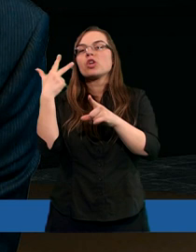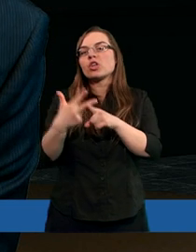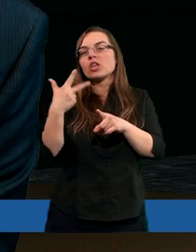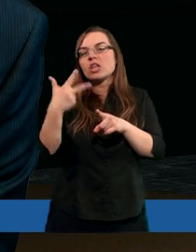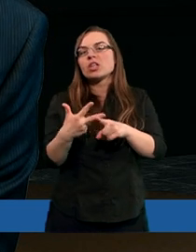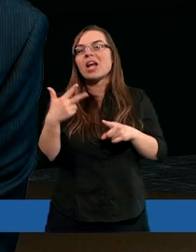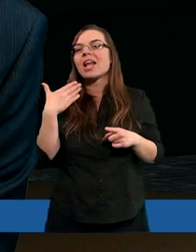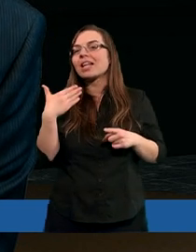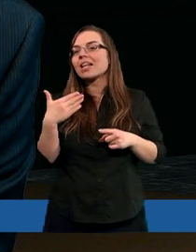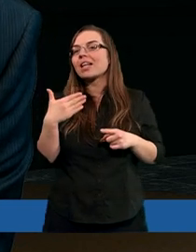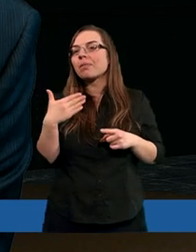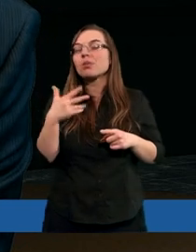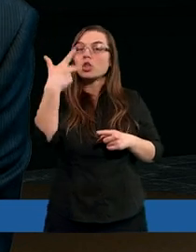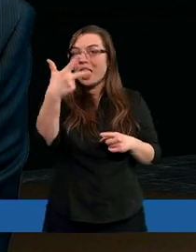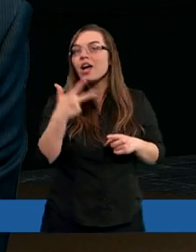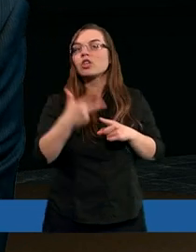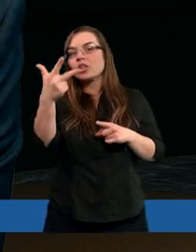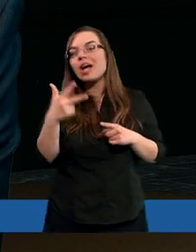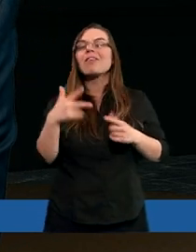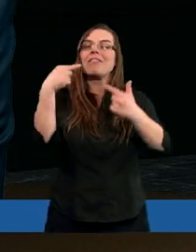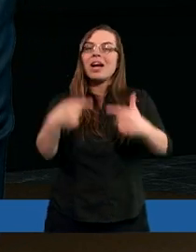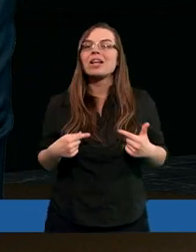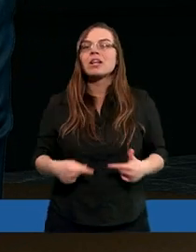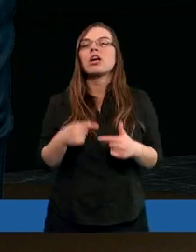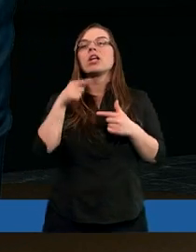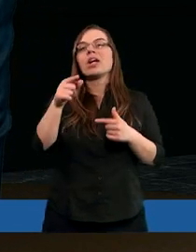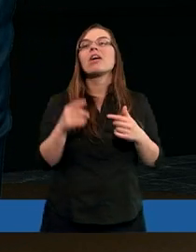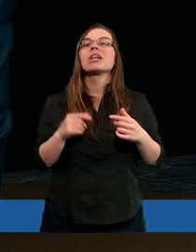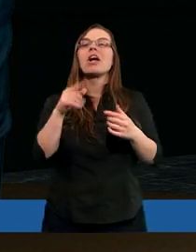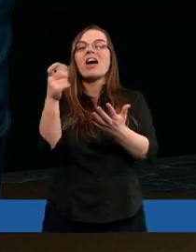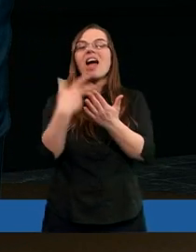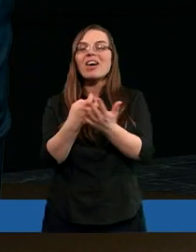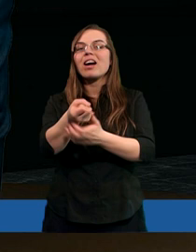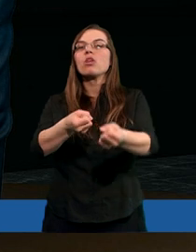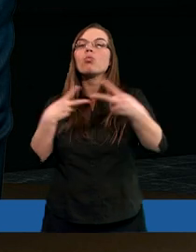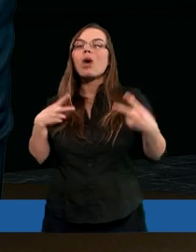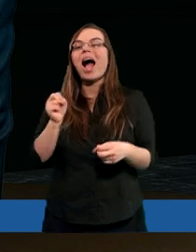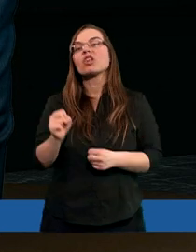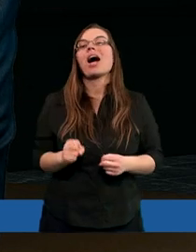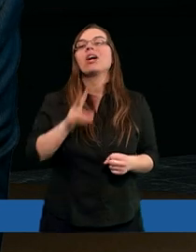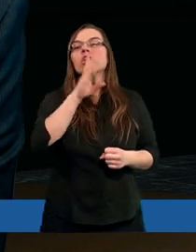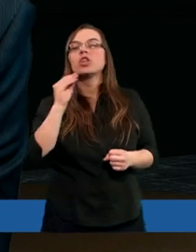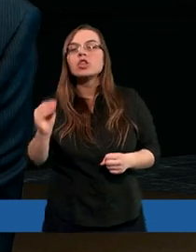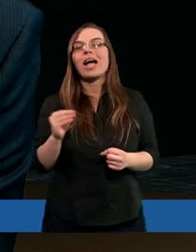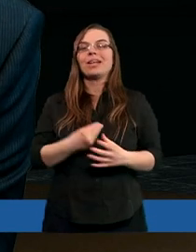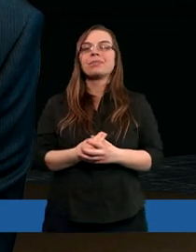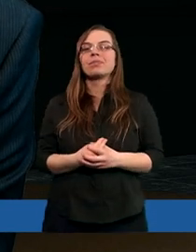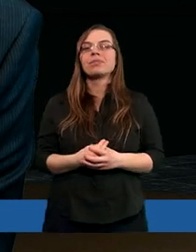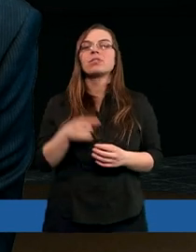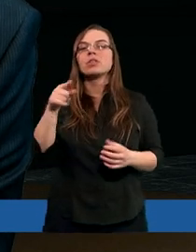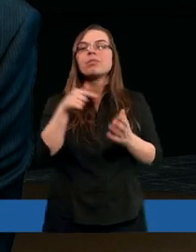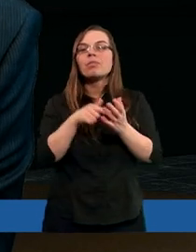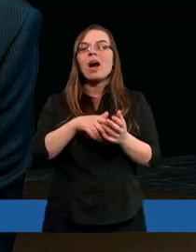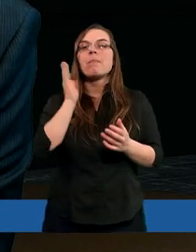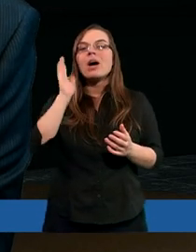wersecie tego XXII rozdziału Ewangelii Łukasza, że on